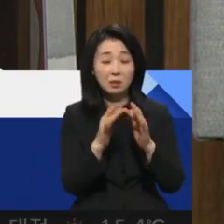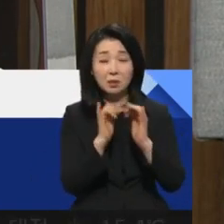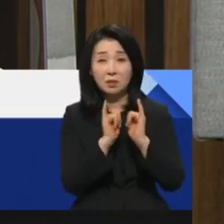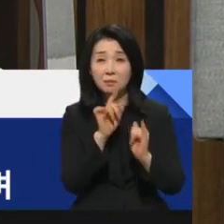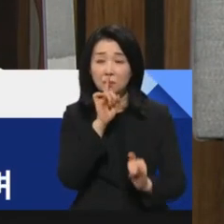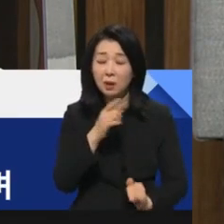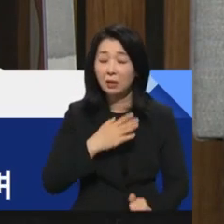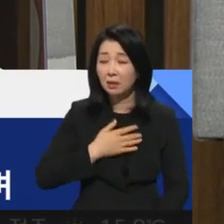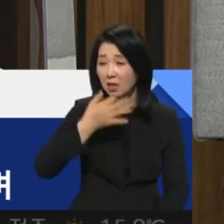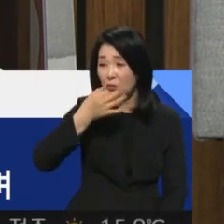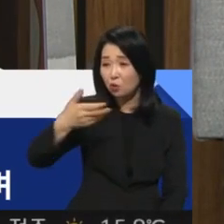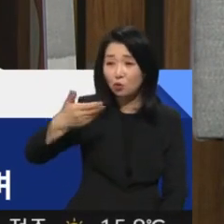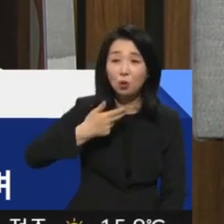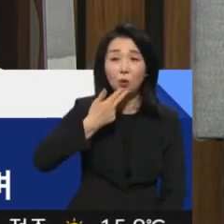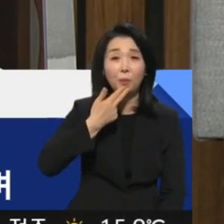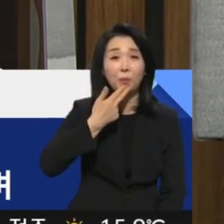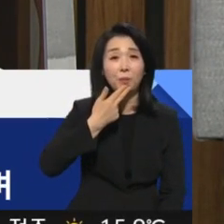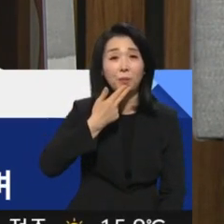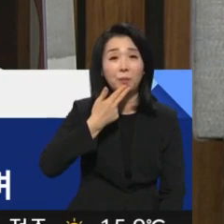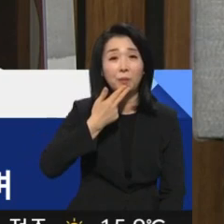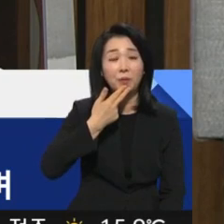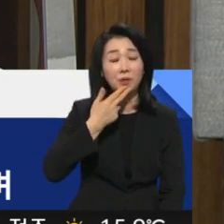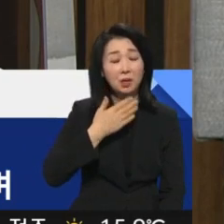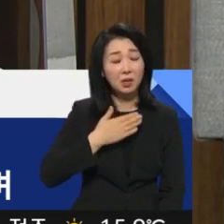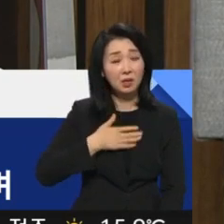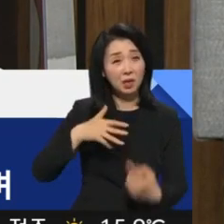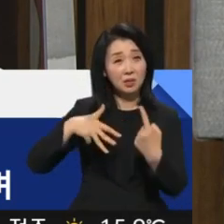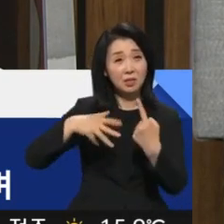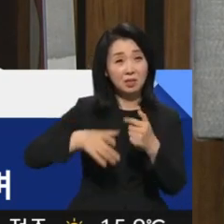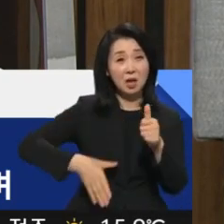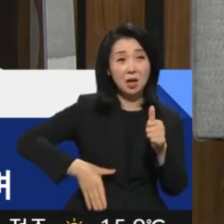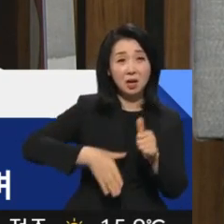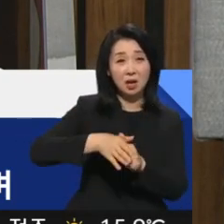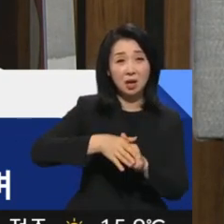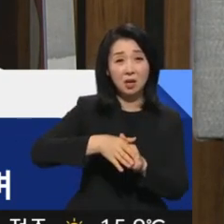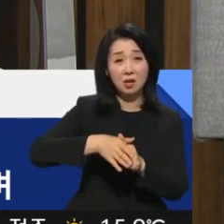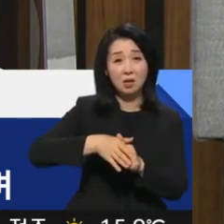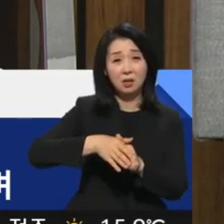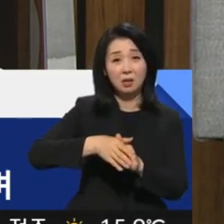하는 말이 저를 힘들게 하진 않았습니다 저에게 2차 가해는